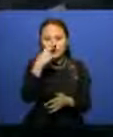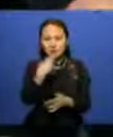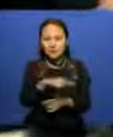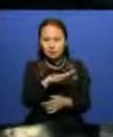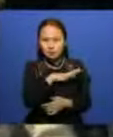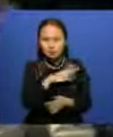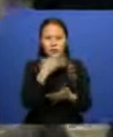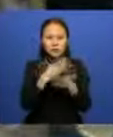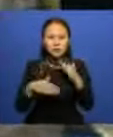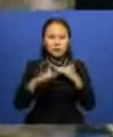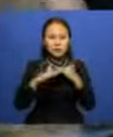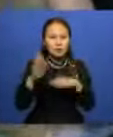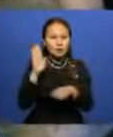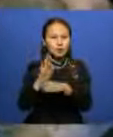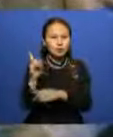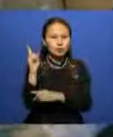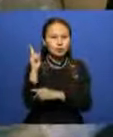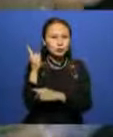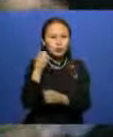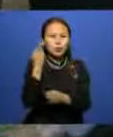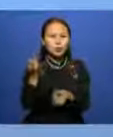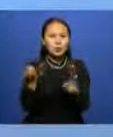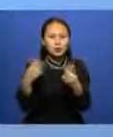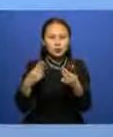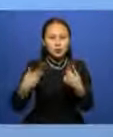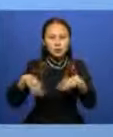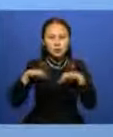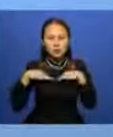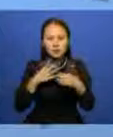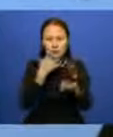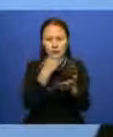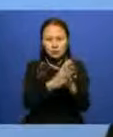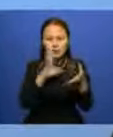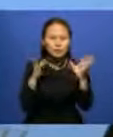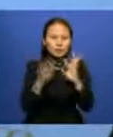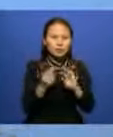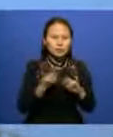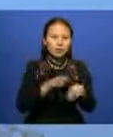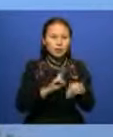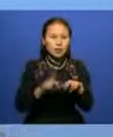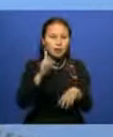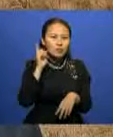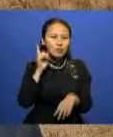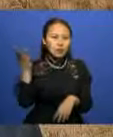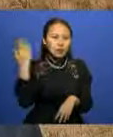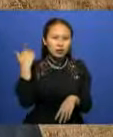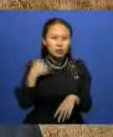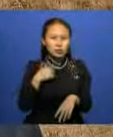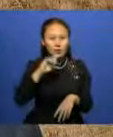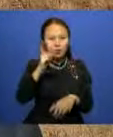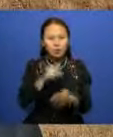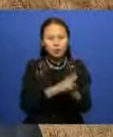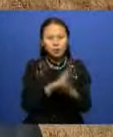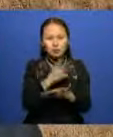Жергілікті әкімдік өкілдерін тағатсыздана күтіп отыр екен. Жас балаша қуанған қарт майдангер жастық шағымызды соғыс ұрлады. Бар жоғы